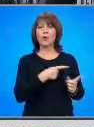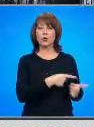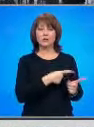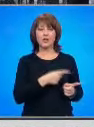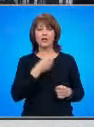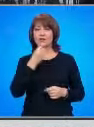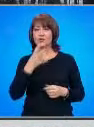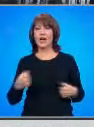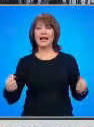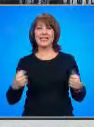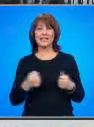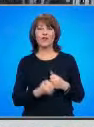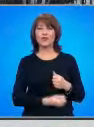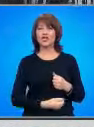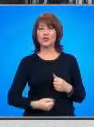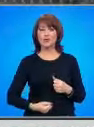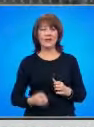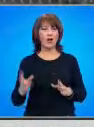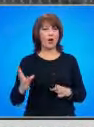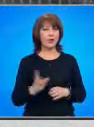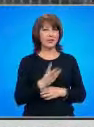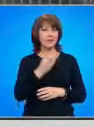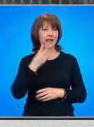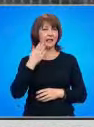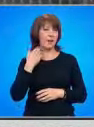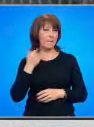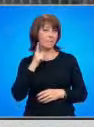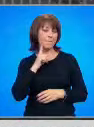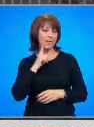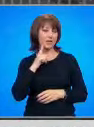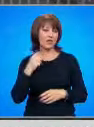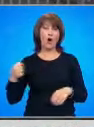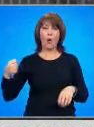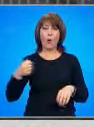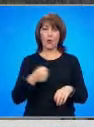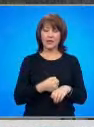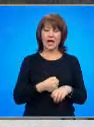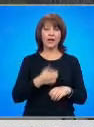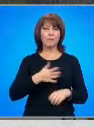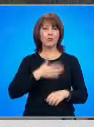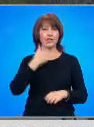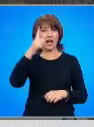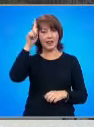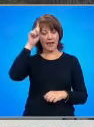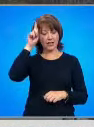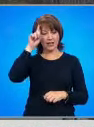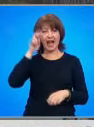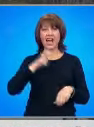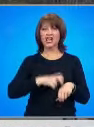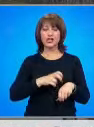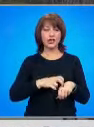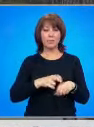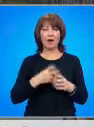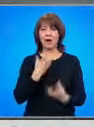с катастрофата в Шумен, където 18-годишен младеж с джип удари малка кола и загина млада жена. Няколко дни по-късно джипът на